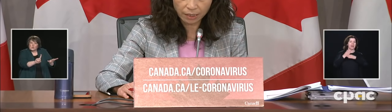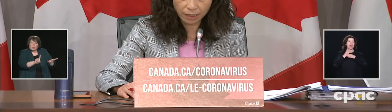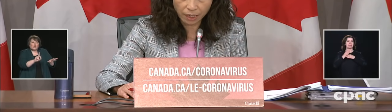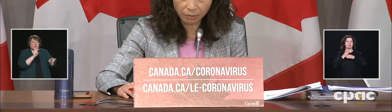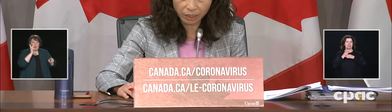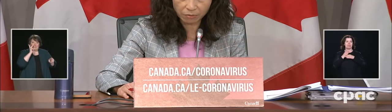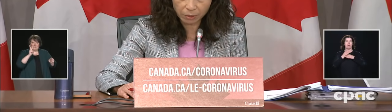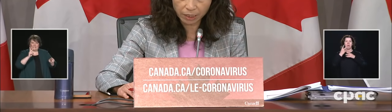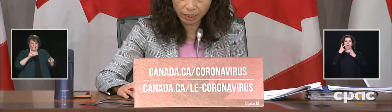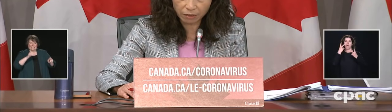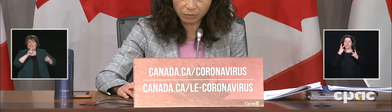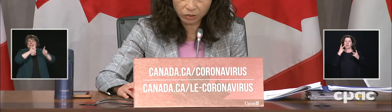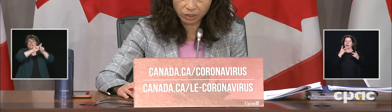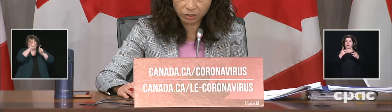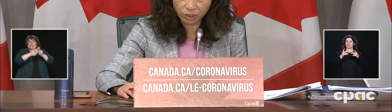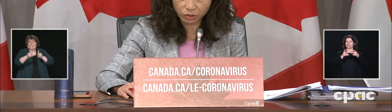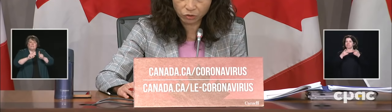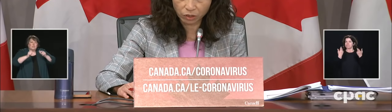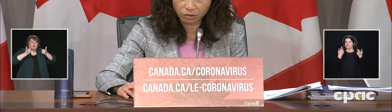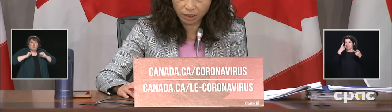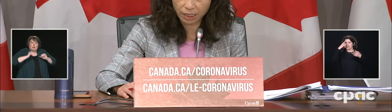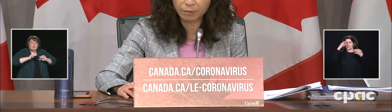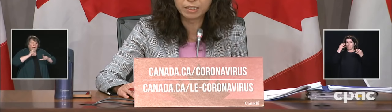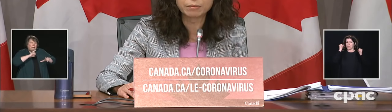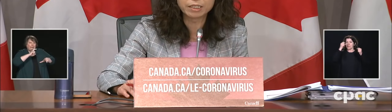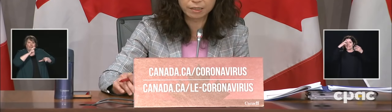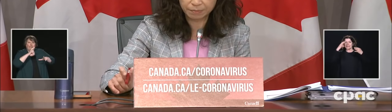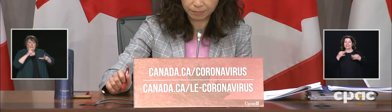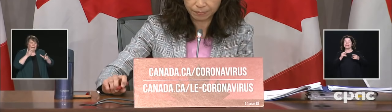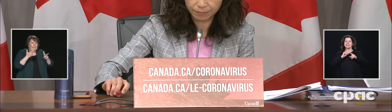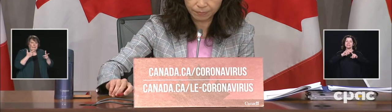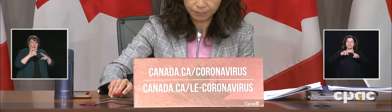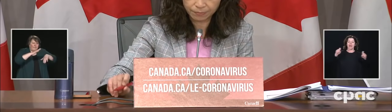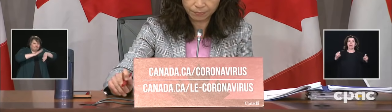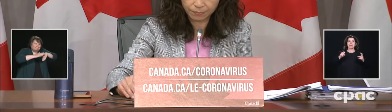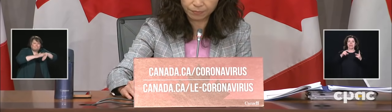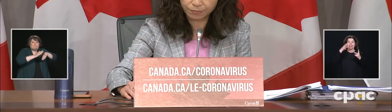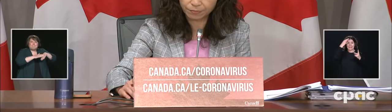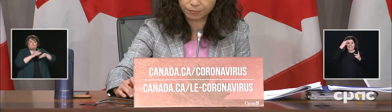combinations and timing of public health measures to control the epidemic.